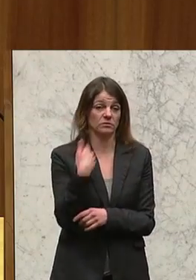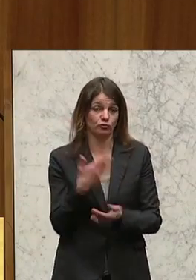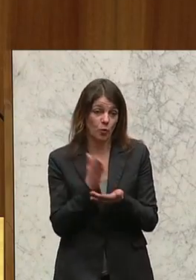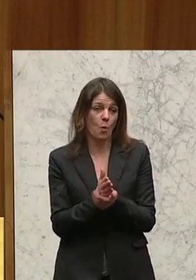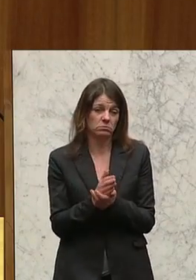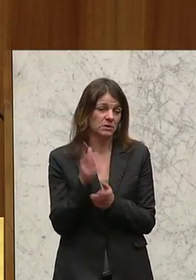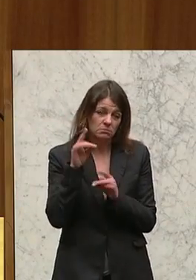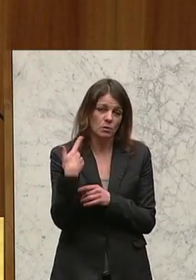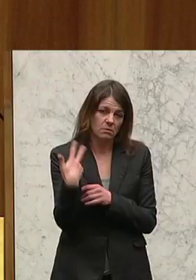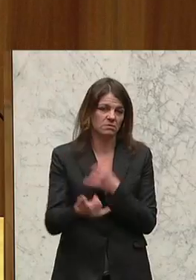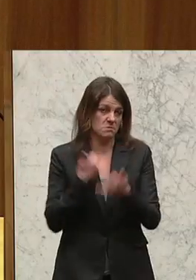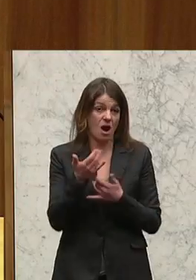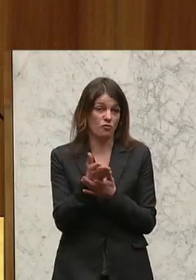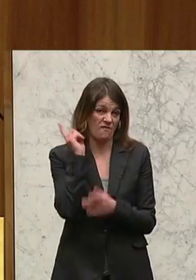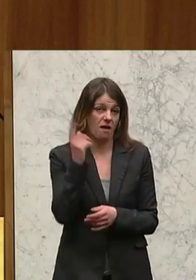gewarnt haben.